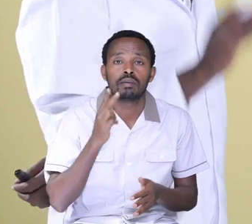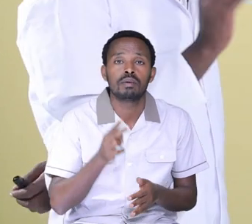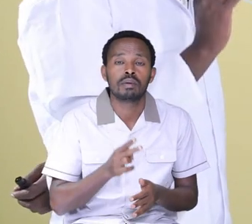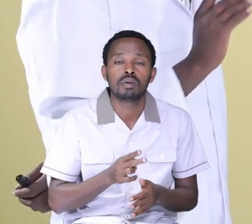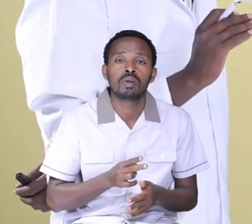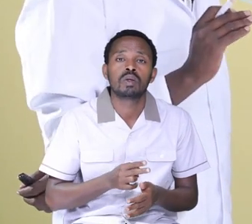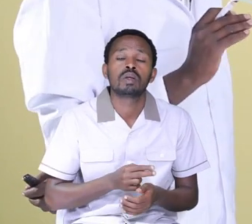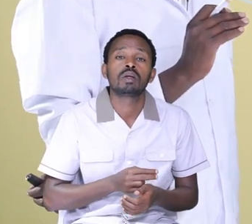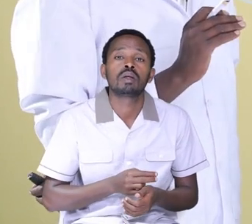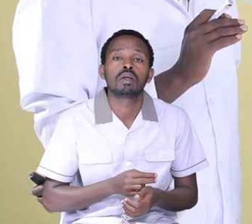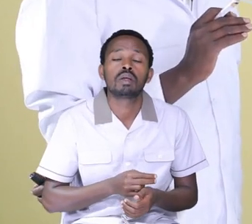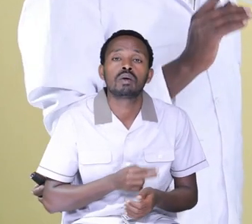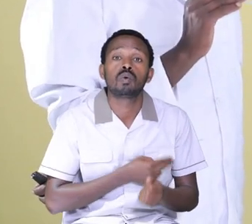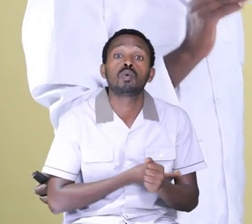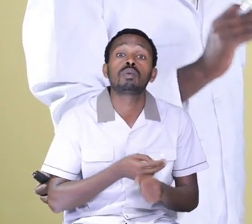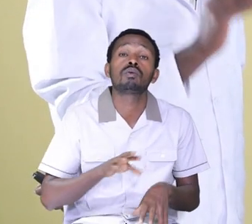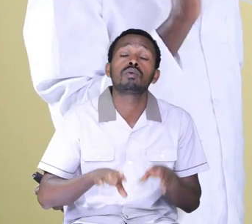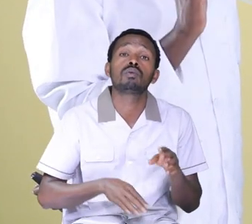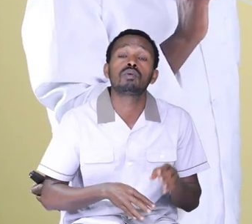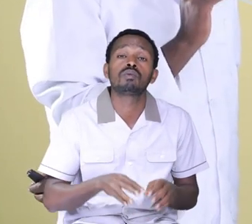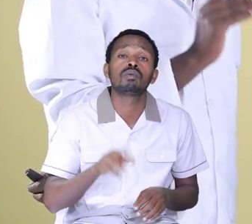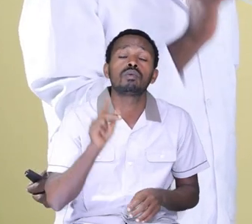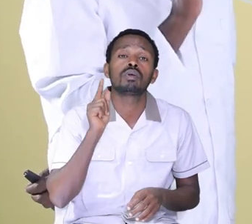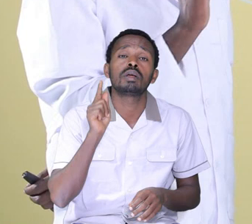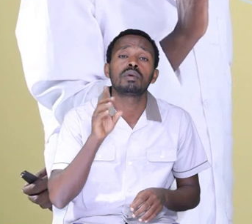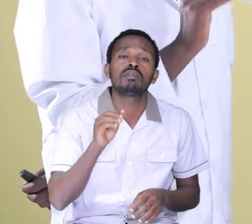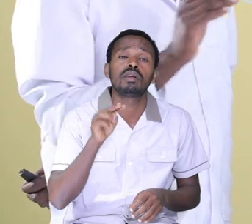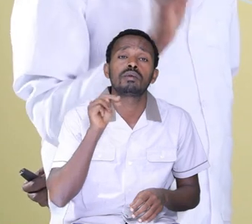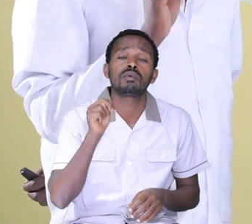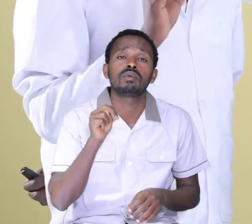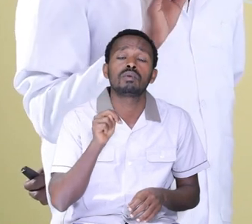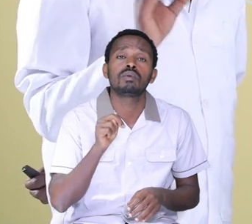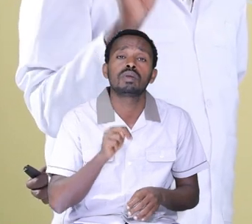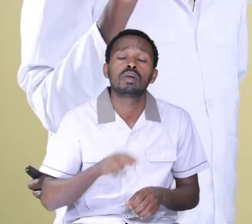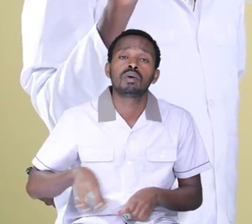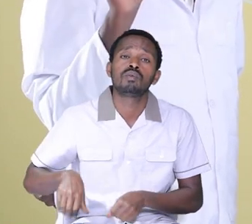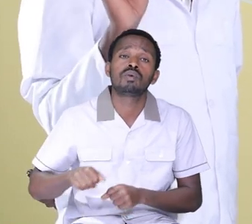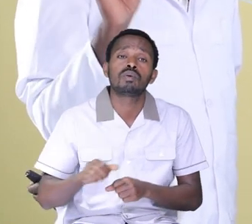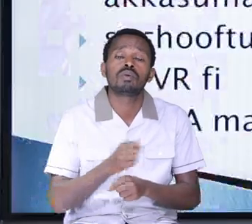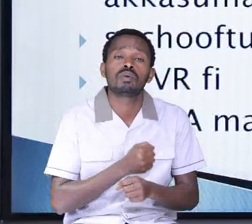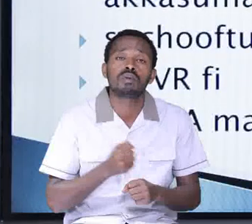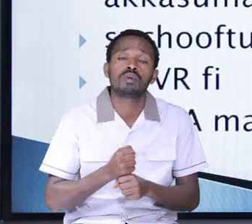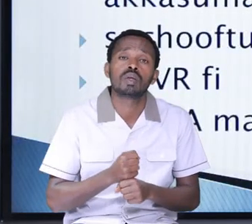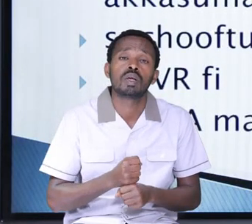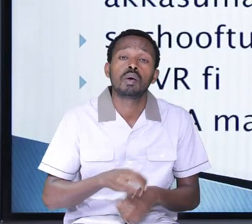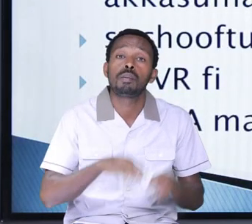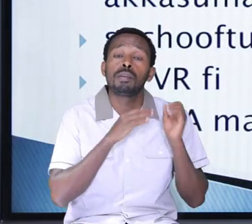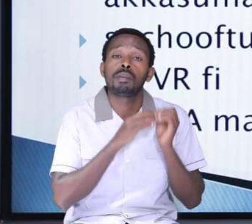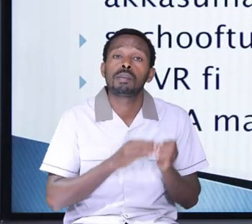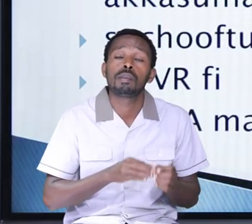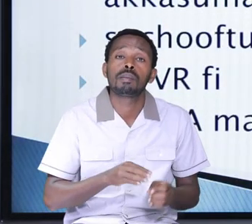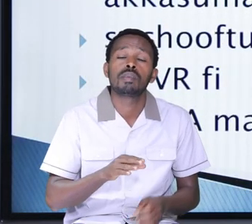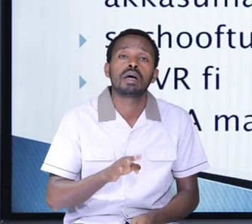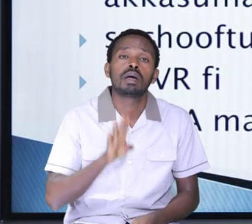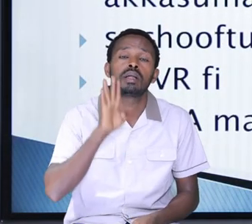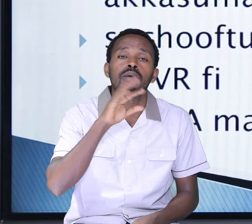sochooftuu 160 niwutoonii fonqolcha irratti dalageessuun ba'aa 400 niwutoonii akka ol